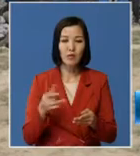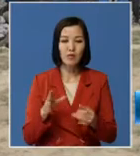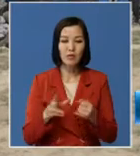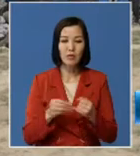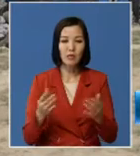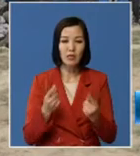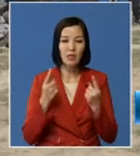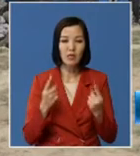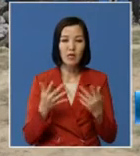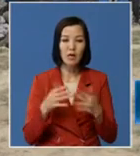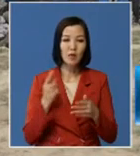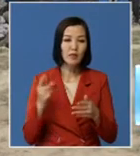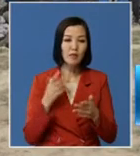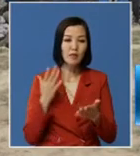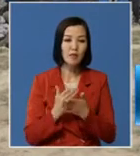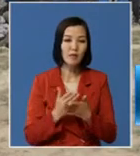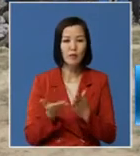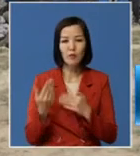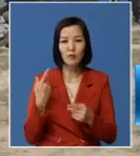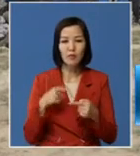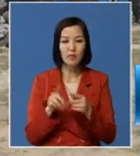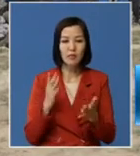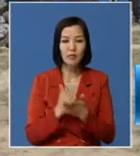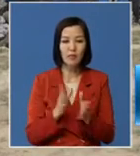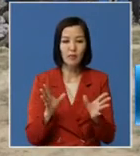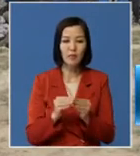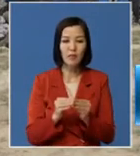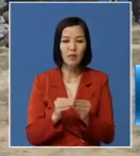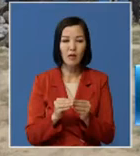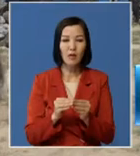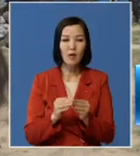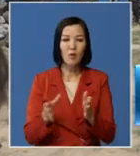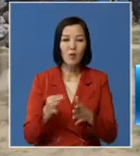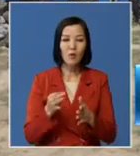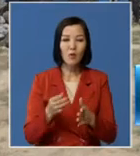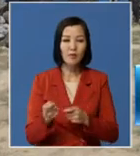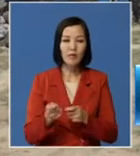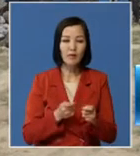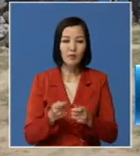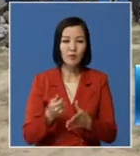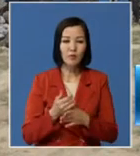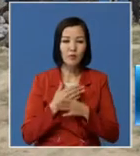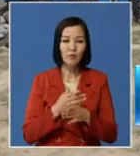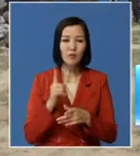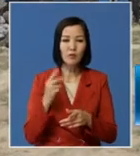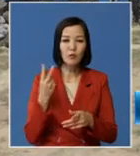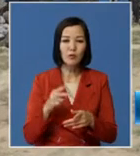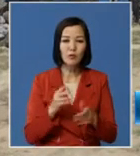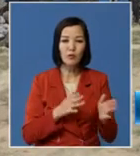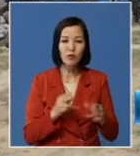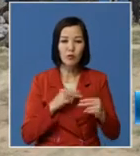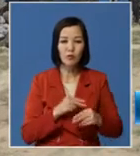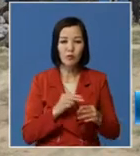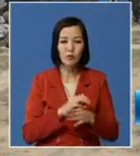шаруа қожалықтар бар бұрынғы техникалармен. Мына қазіргі кезде облысымыз басшылығының көмегінің арқасында 120 адам тұрақты жұмыспен қамтылып